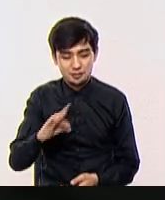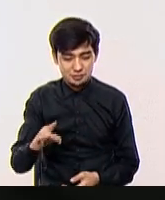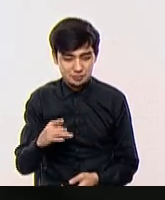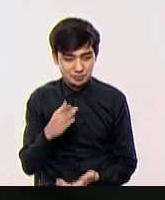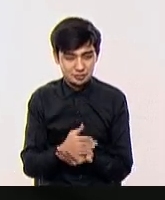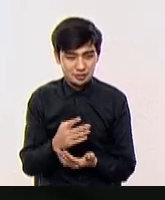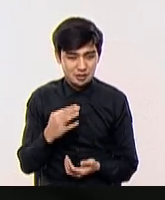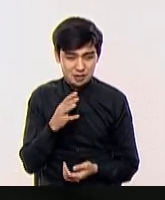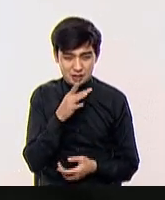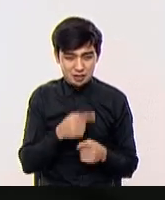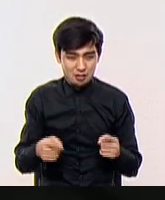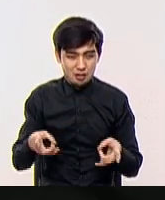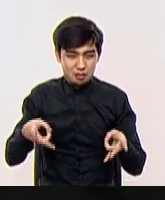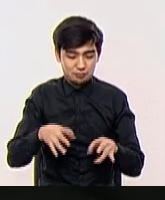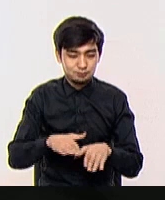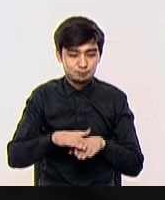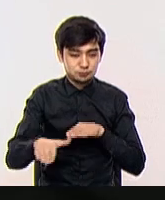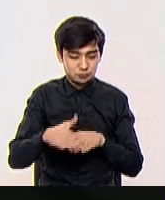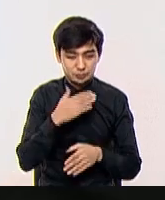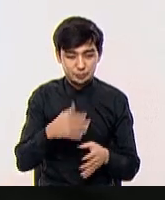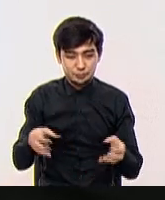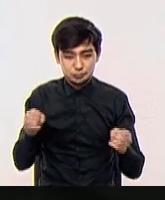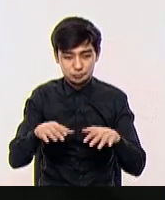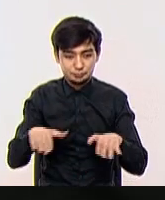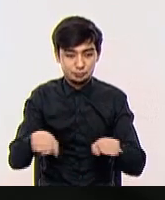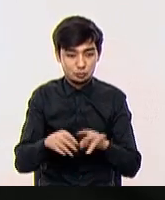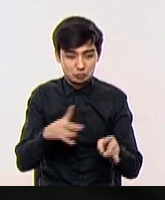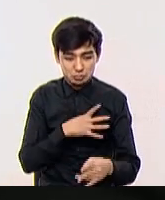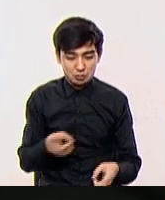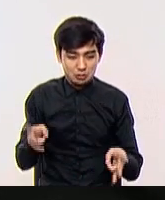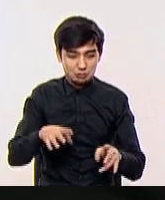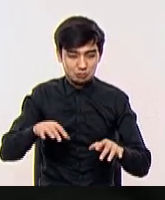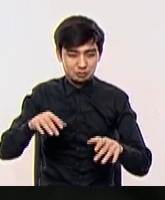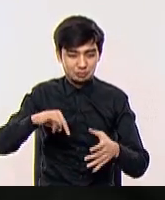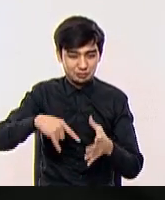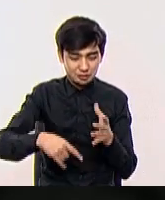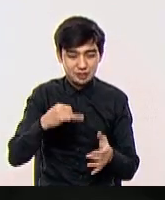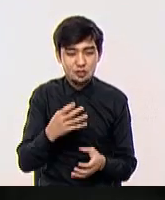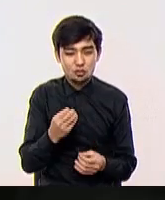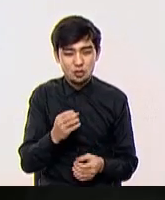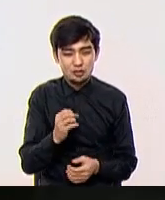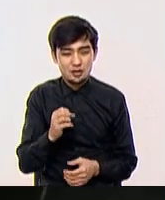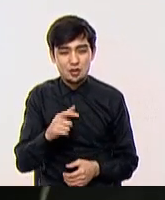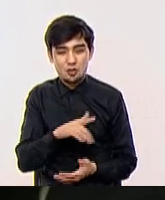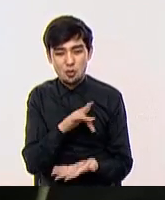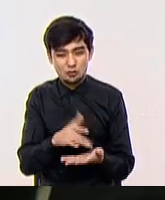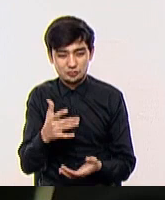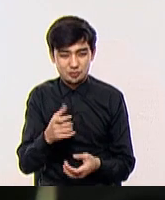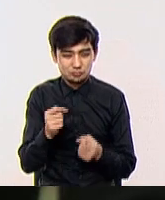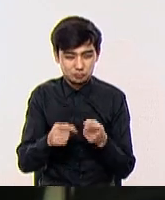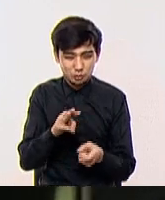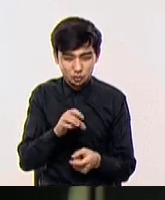Все оставлены, как бы не засыпаны. Свалка, получается, городская. И теперь еще и